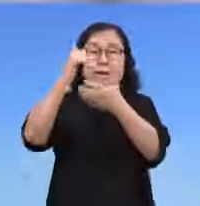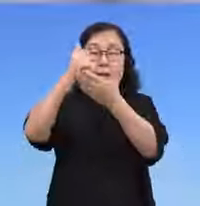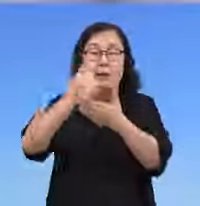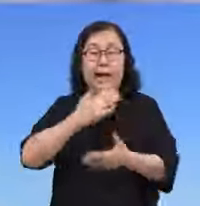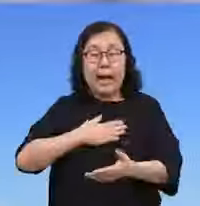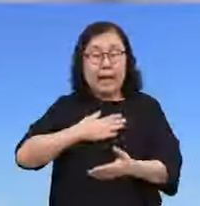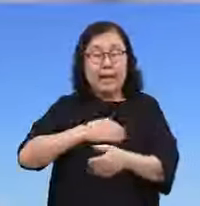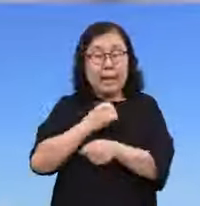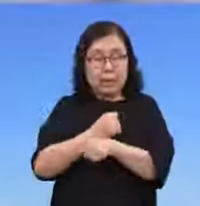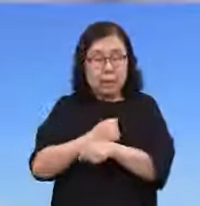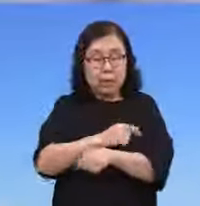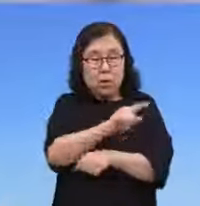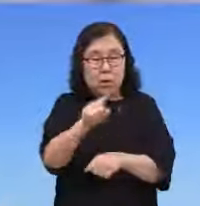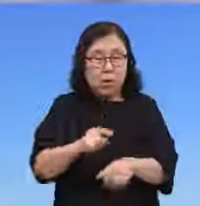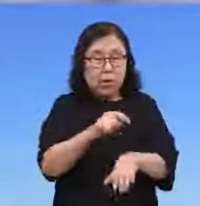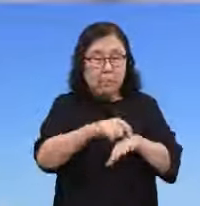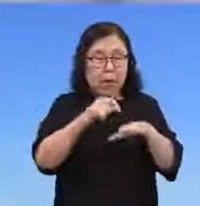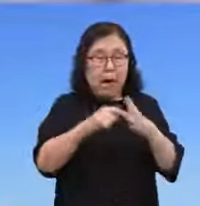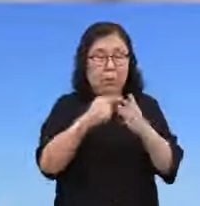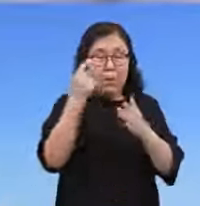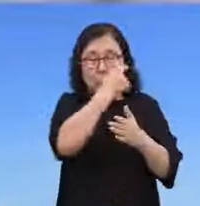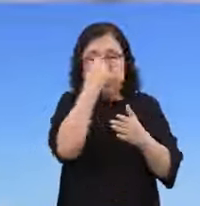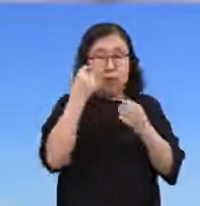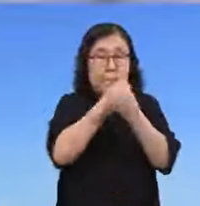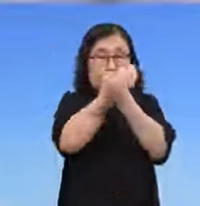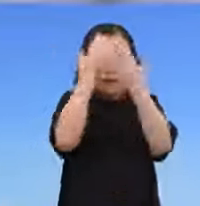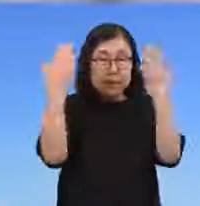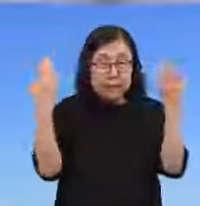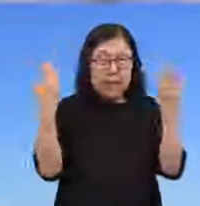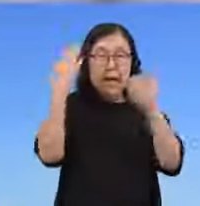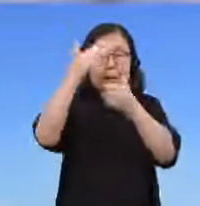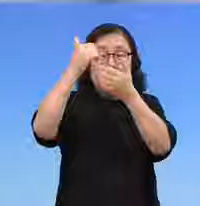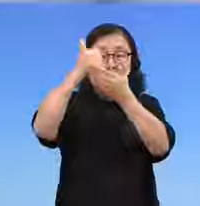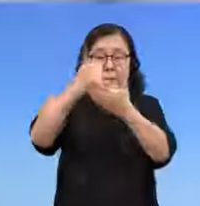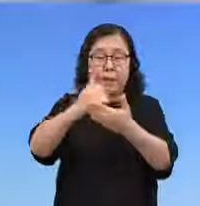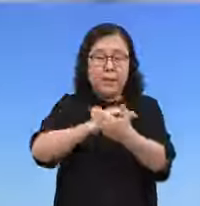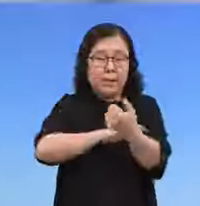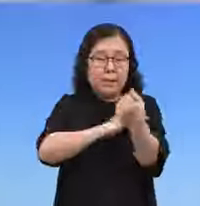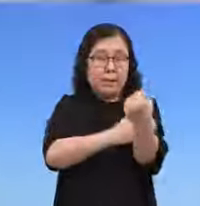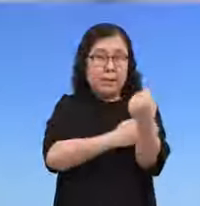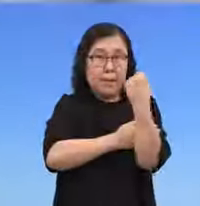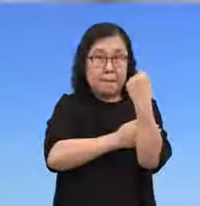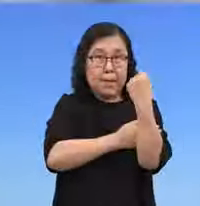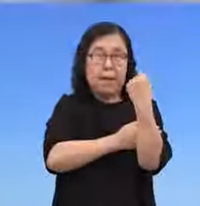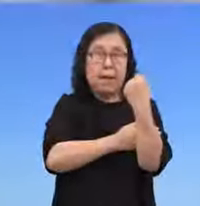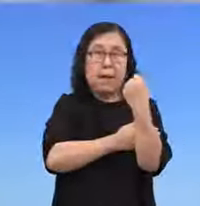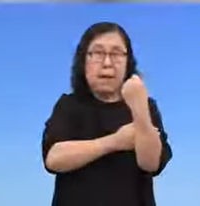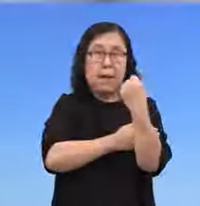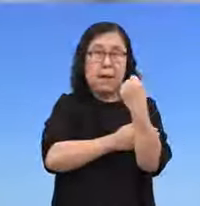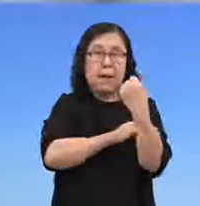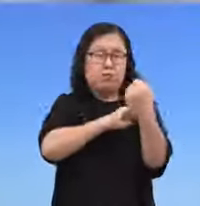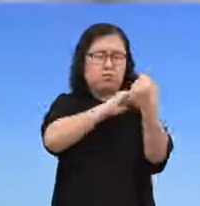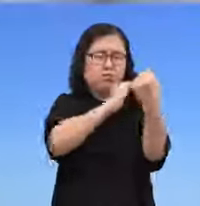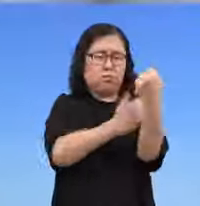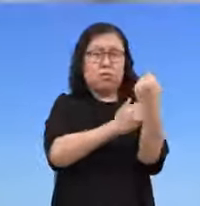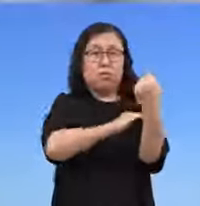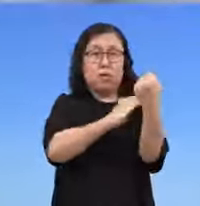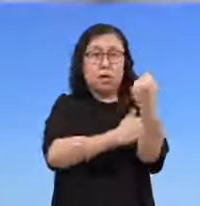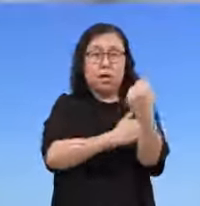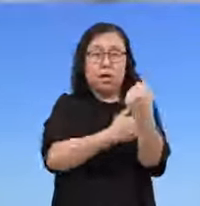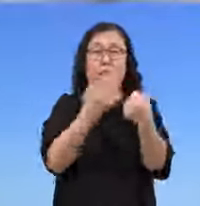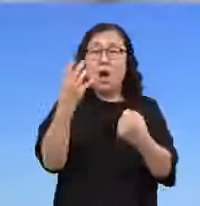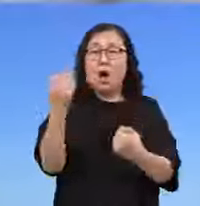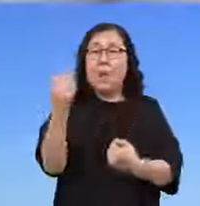하나님을 알게 하시고 너희 마음의 눈을 밝히사 그 하나님의 힘의 위력이 얼마나 대단한 능력과 역사를